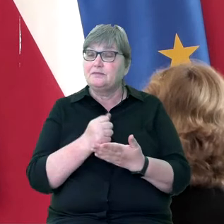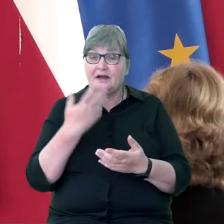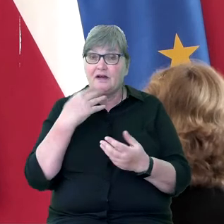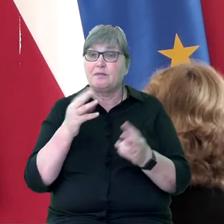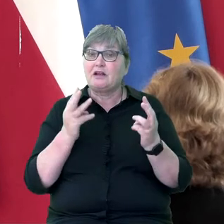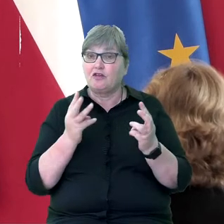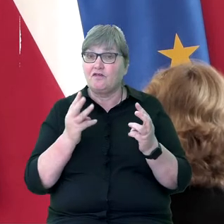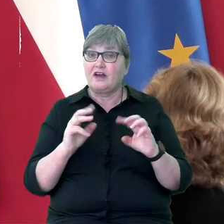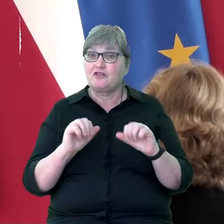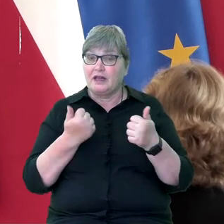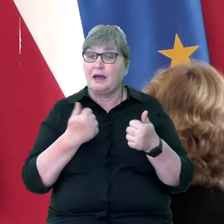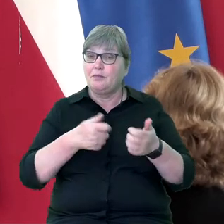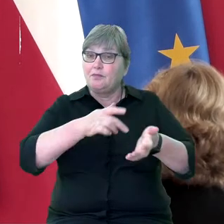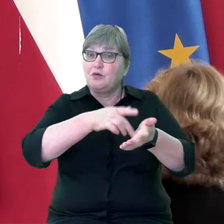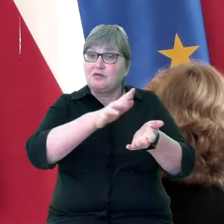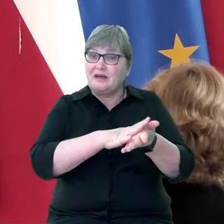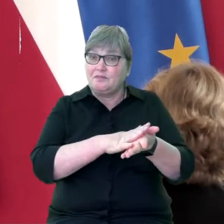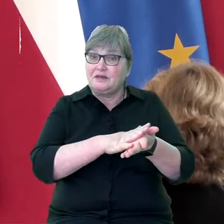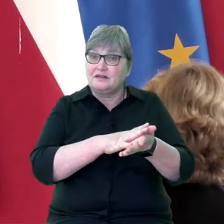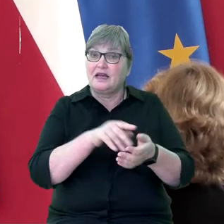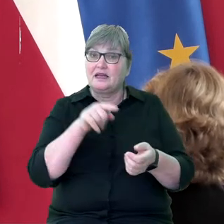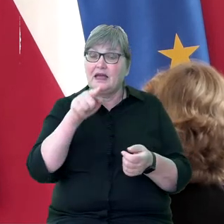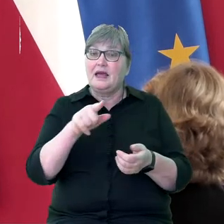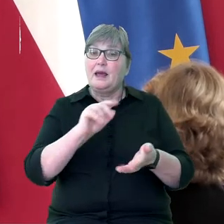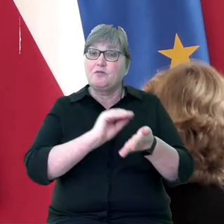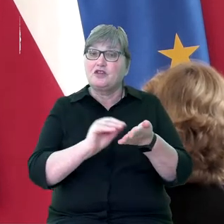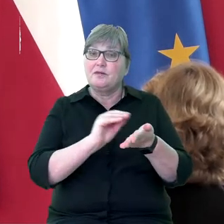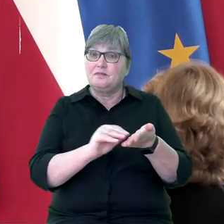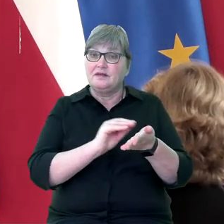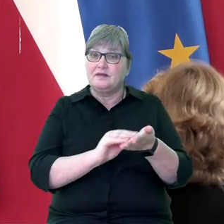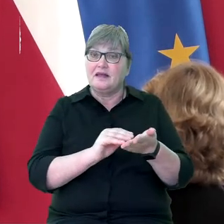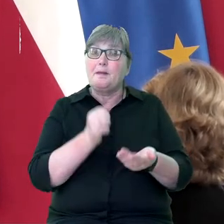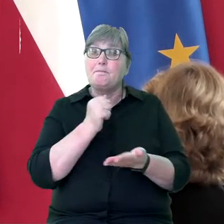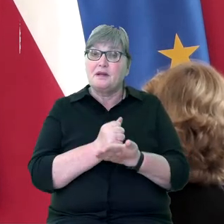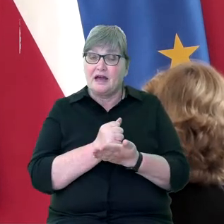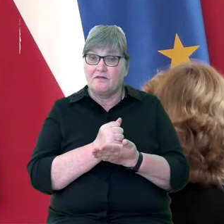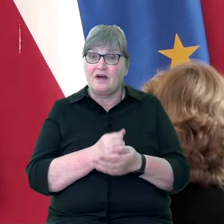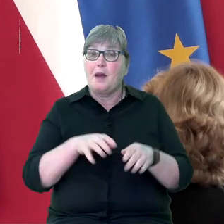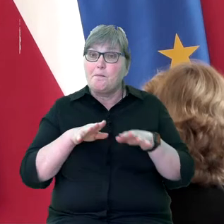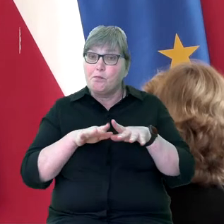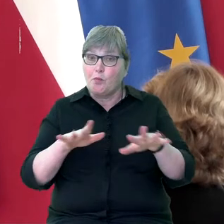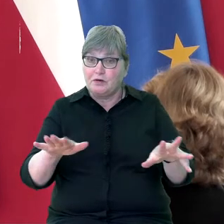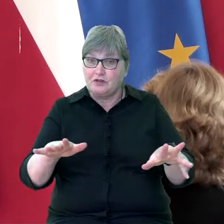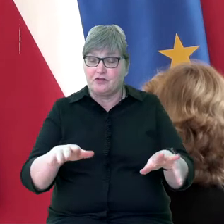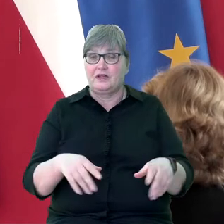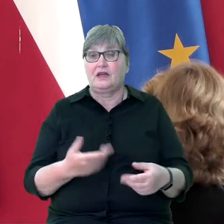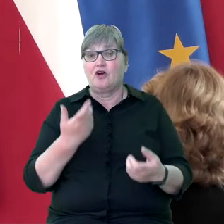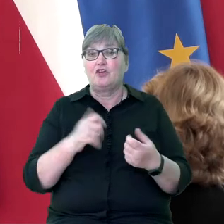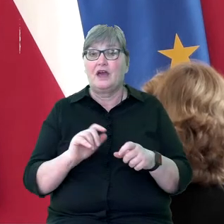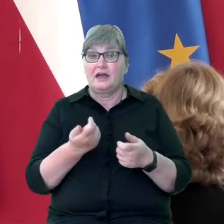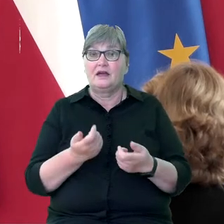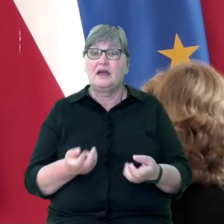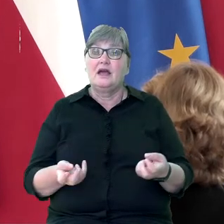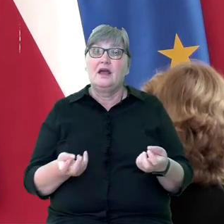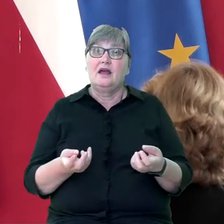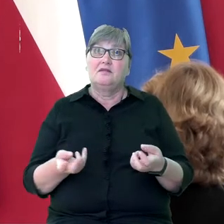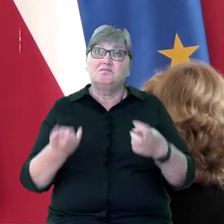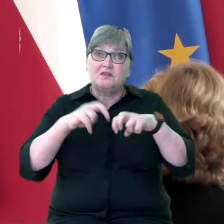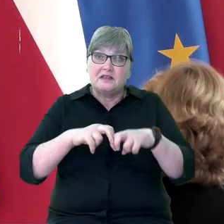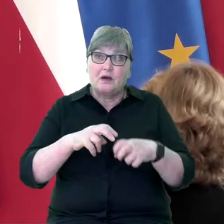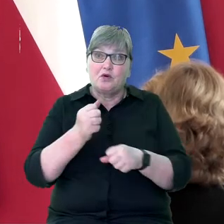on uregulowany przepisami prawa publicznego w zakresie nawiązania, zmiany, rozwiązania czy też określenia treści